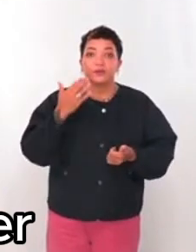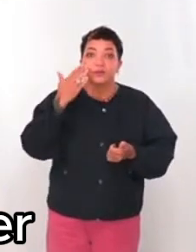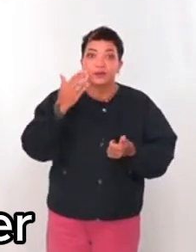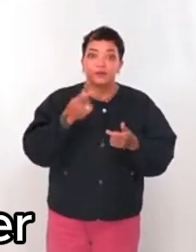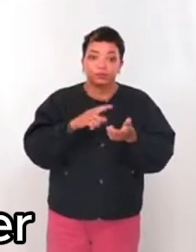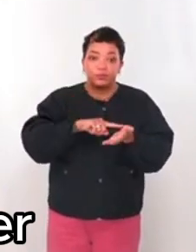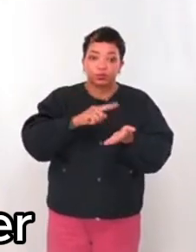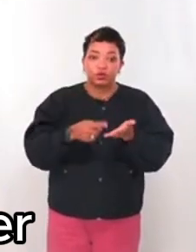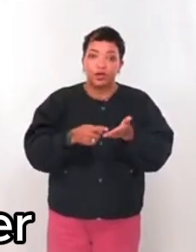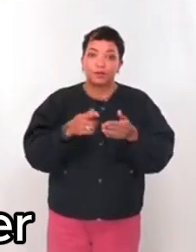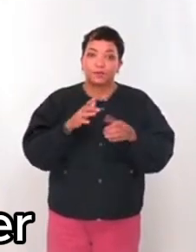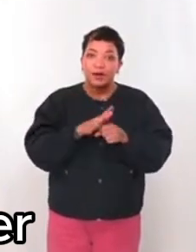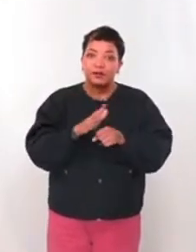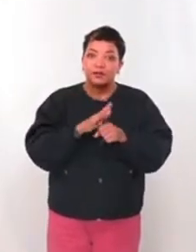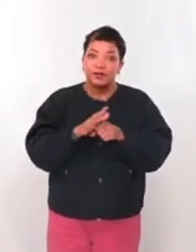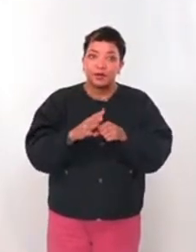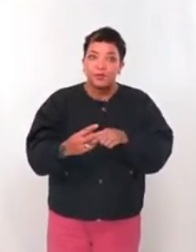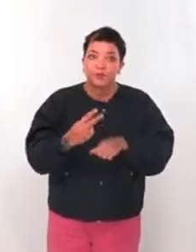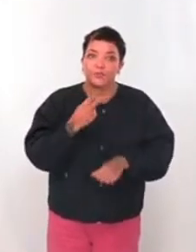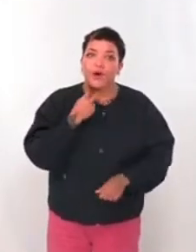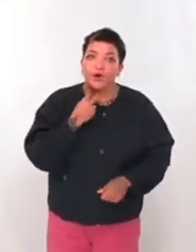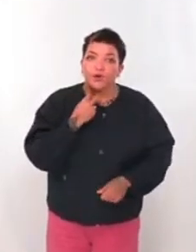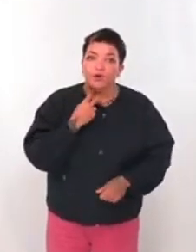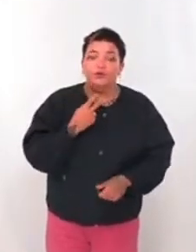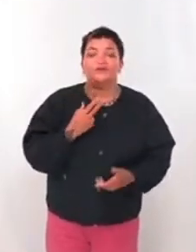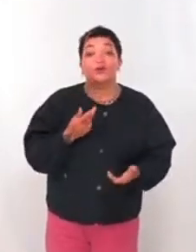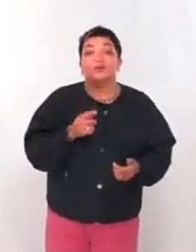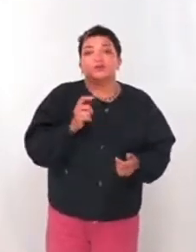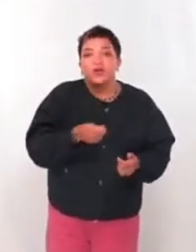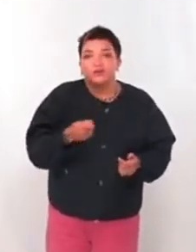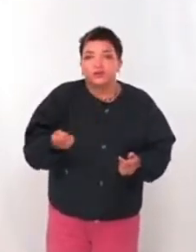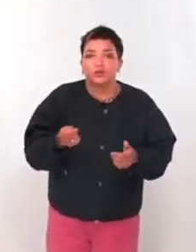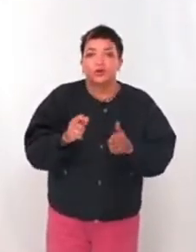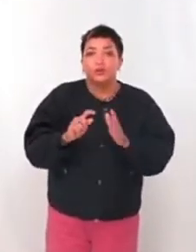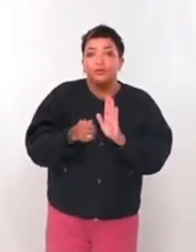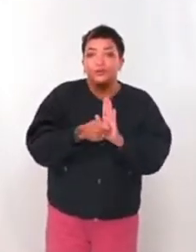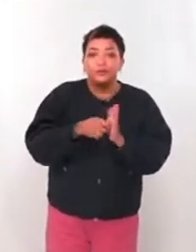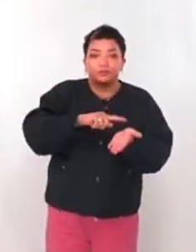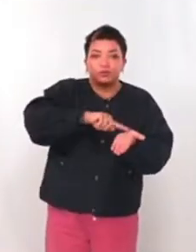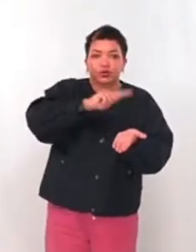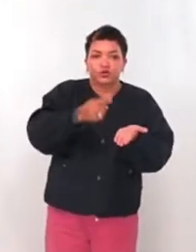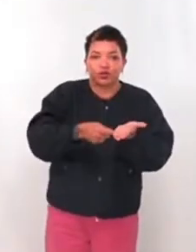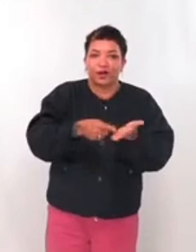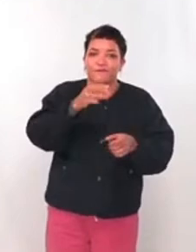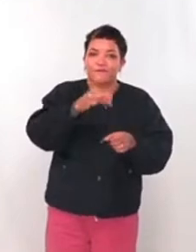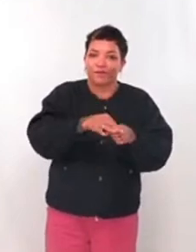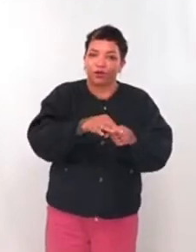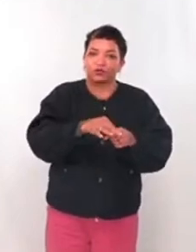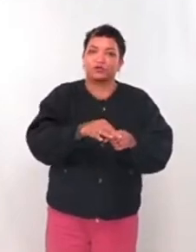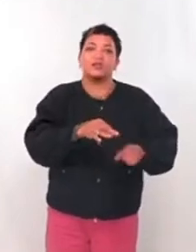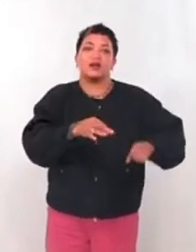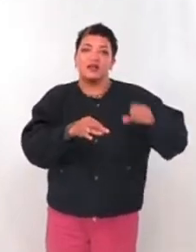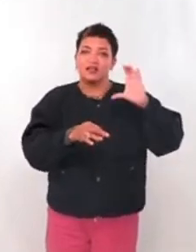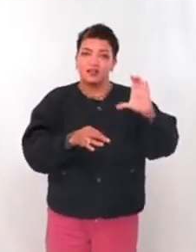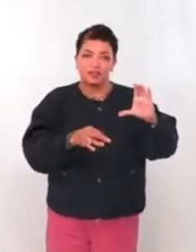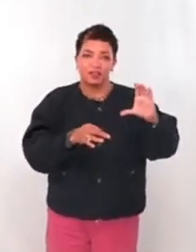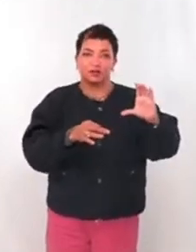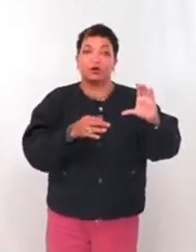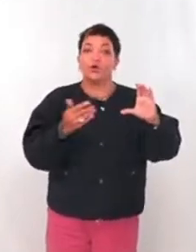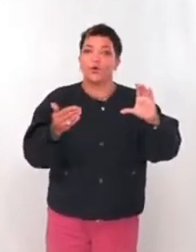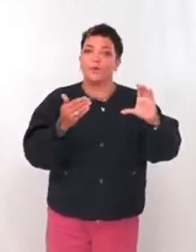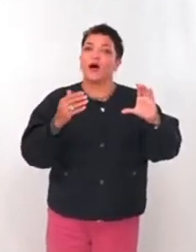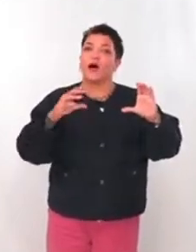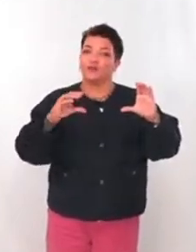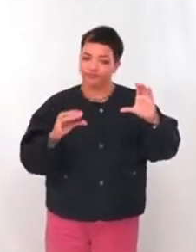ne peuvent pas dépenser. Donc, ce qui est voté au moment du budget est toujours supérieur à ce qui est réalisé. Donc comparer ces deux